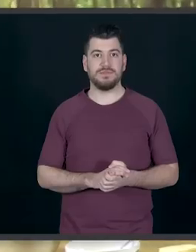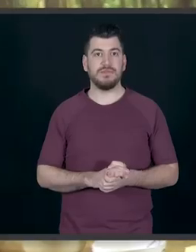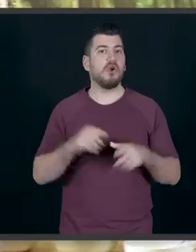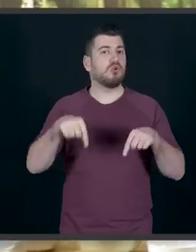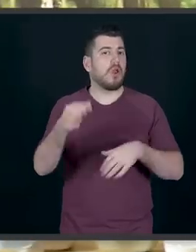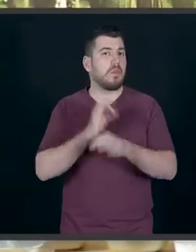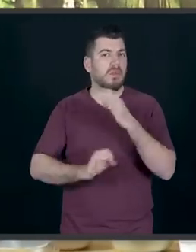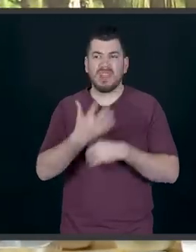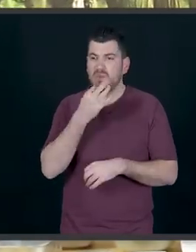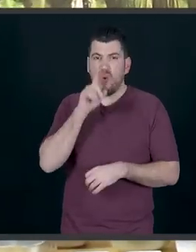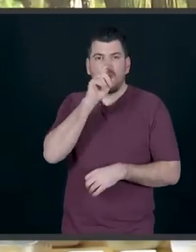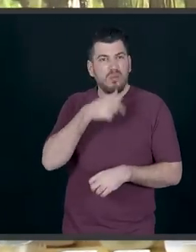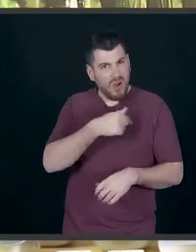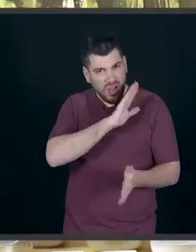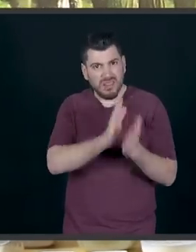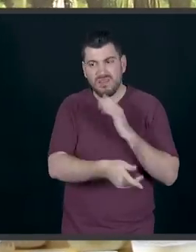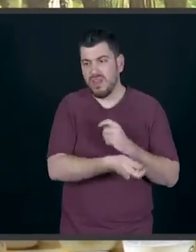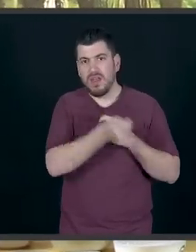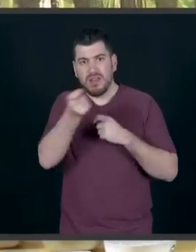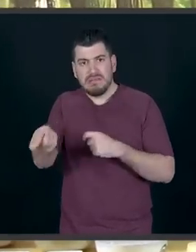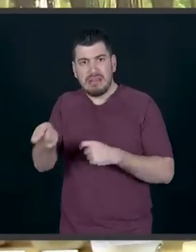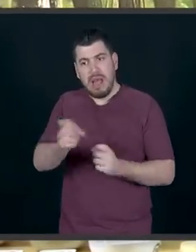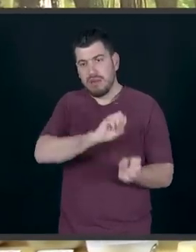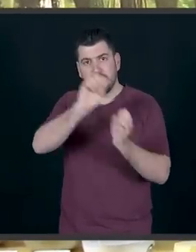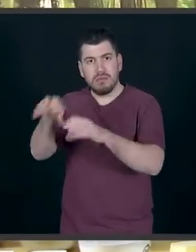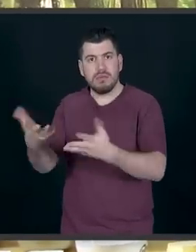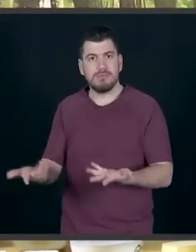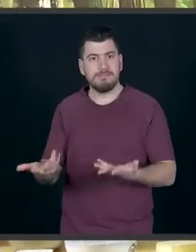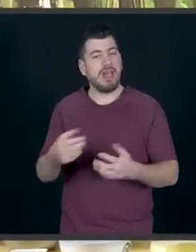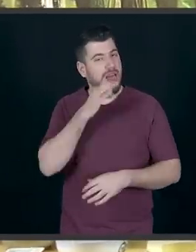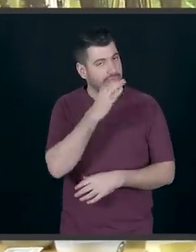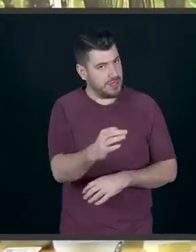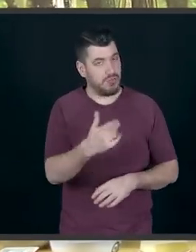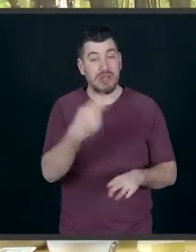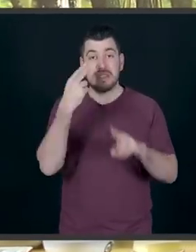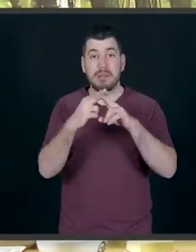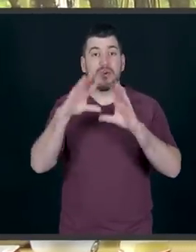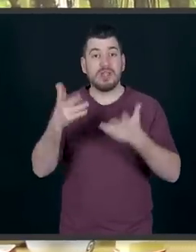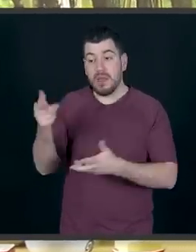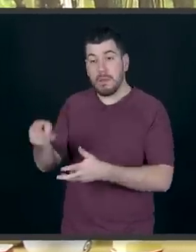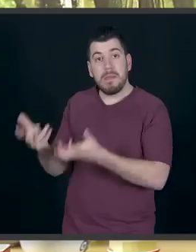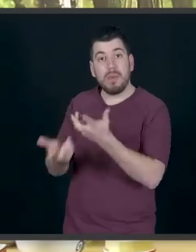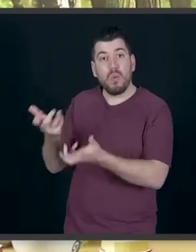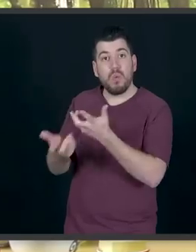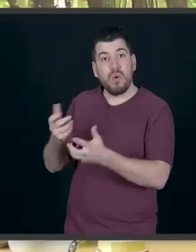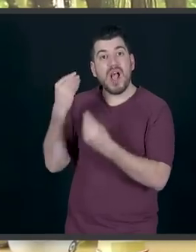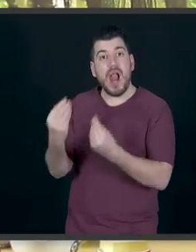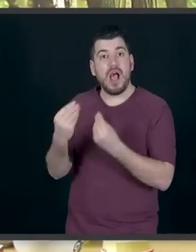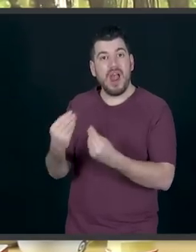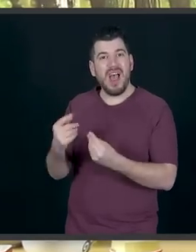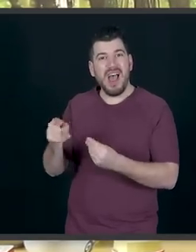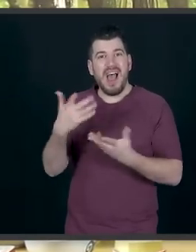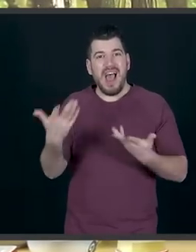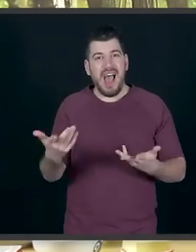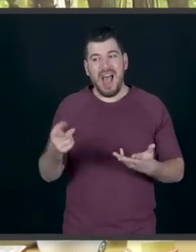Τώρα θα μου πείτε γιατί δεν πετάω το κοτόπουλο κατευθείαν μέσα στο τηγάνι. Θα σας πω. Είναι πολύ βασικό να κάψεις το τηγάνι. Δεν υπάρχει λόγος